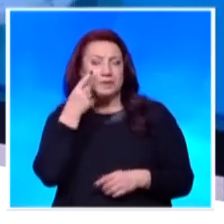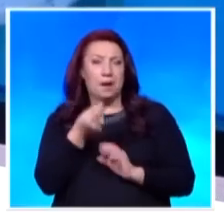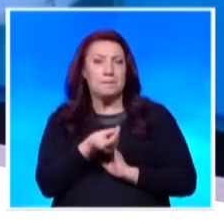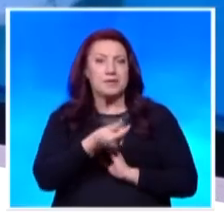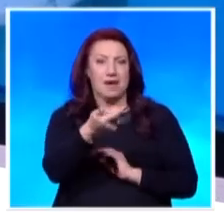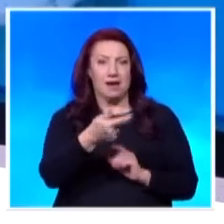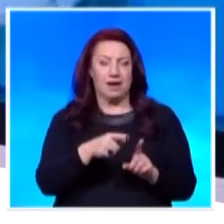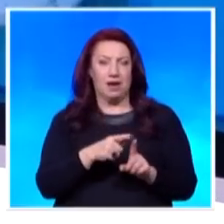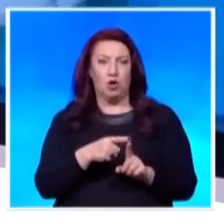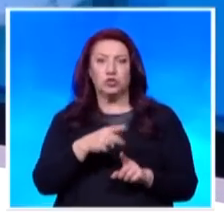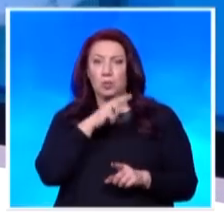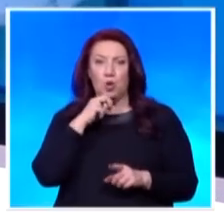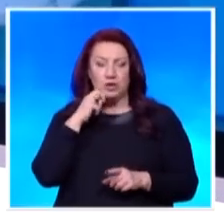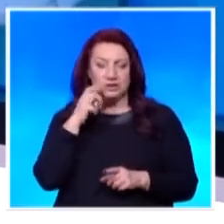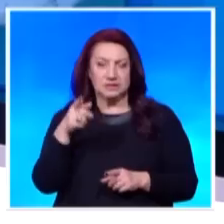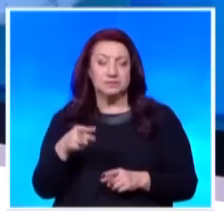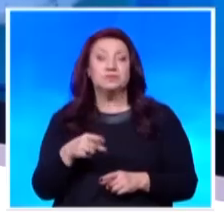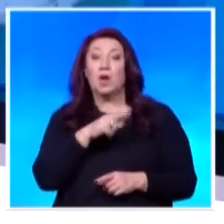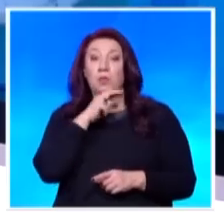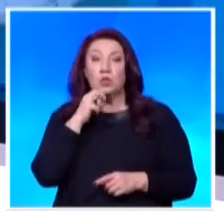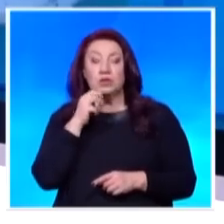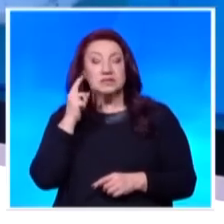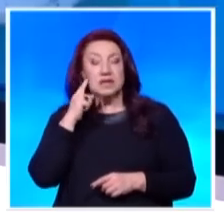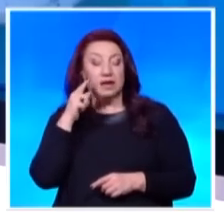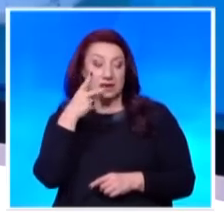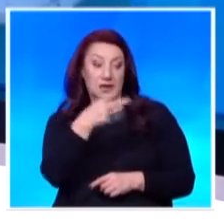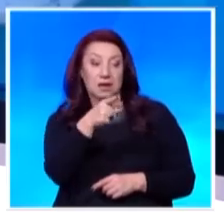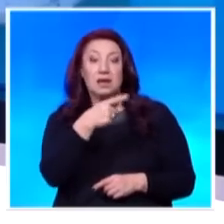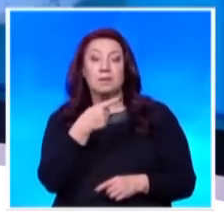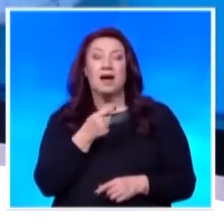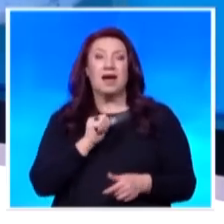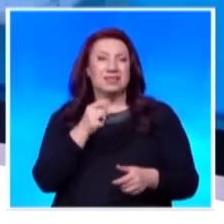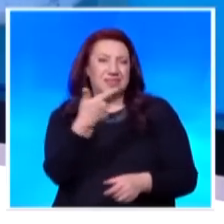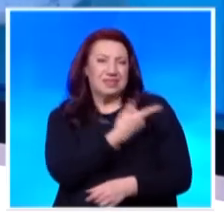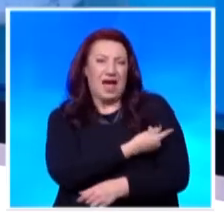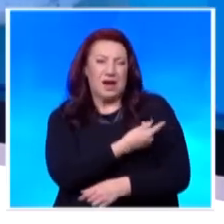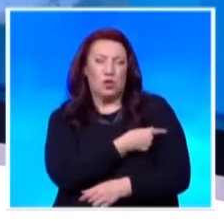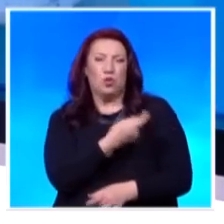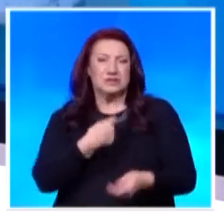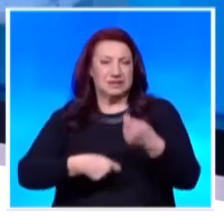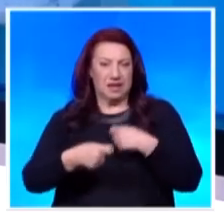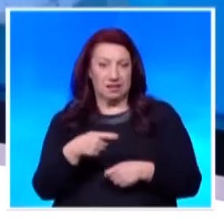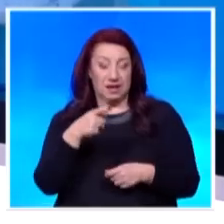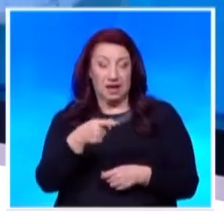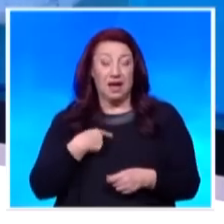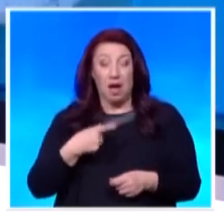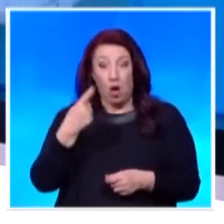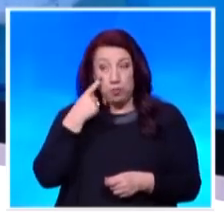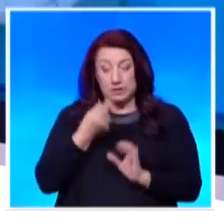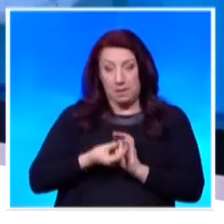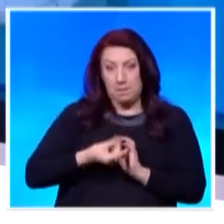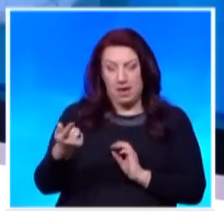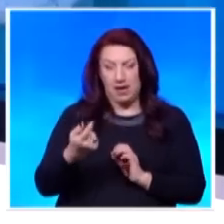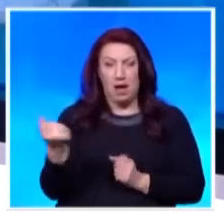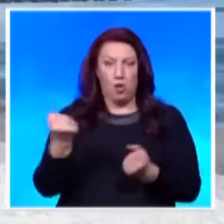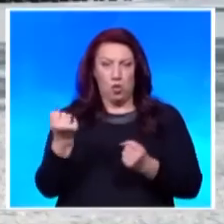реагирали на сигнал за наркосделка. При опита за бягство мъжът попряко руснака е ударил с колата си полицаят, който го е проверявал.